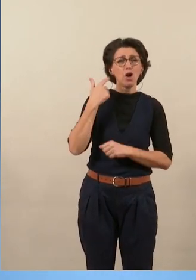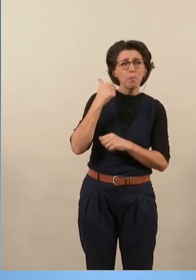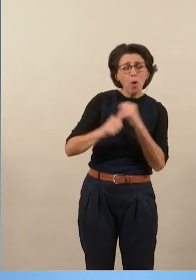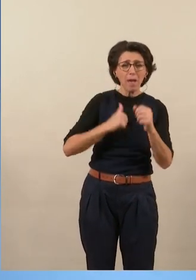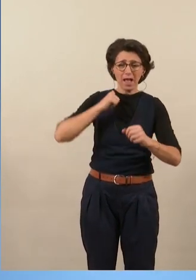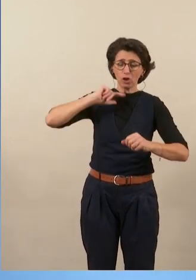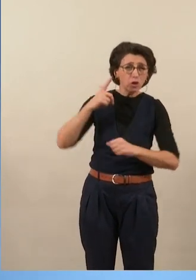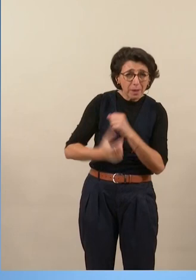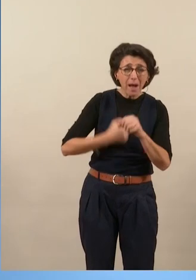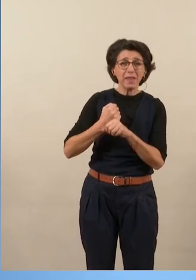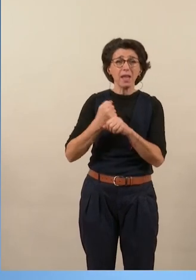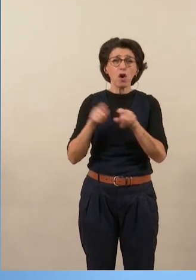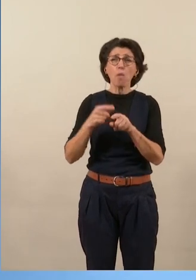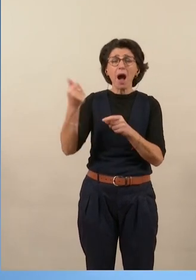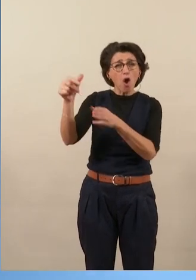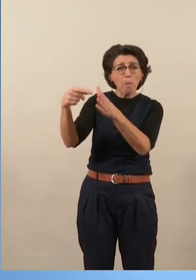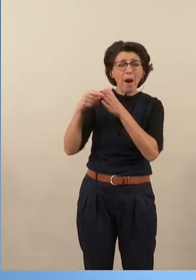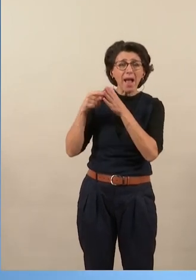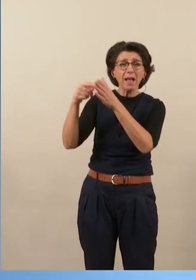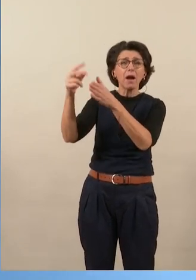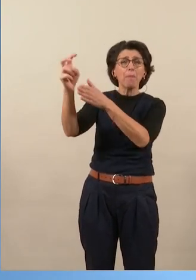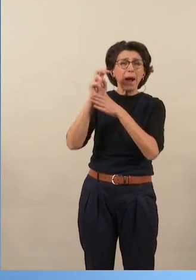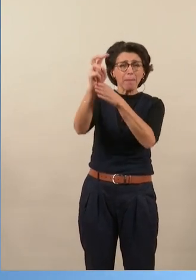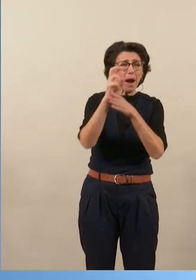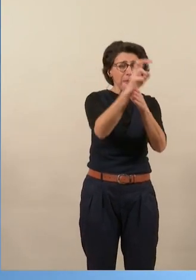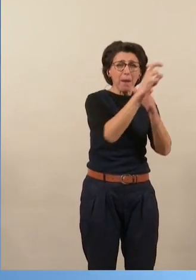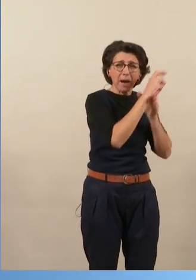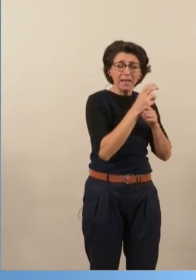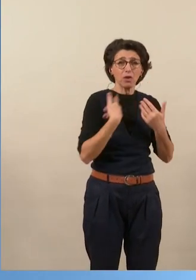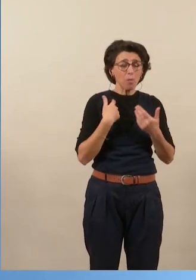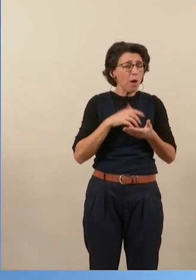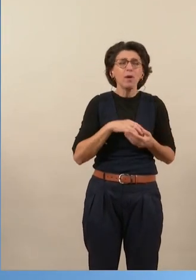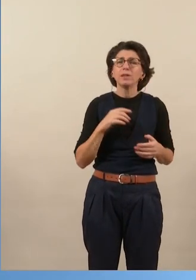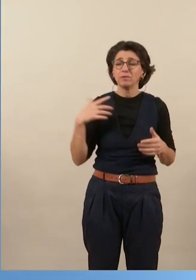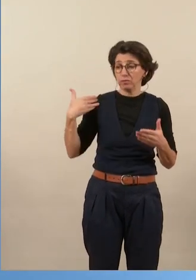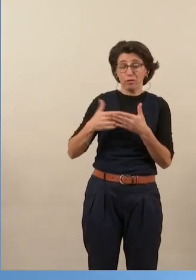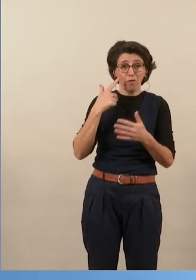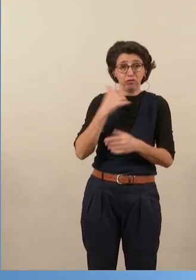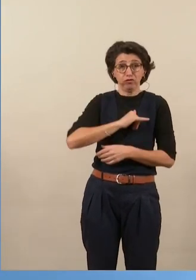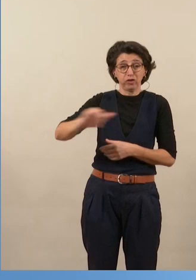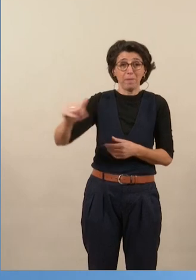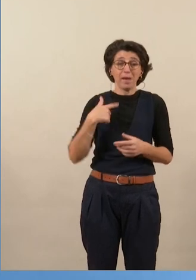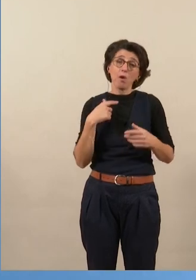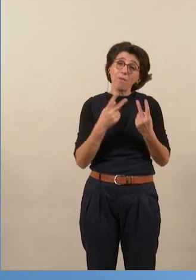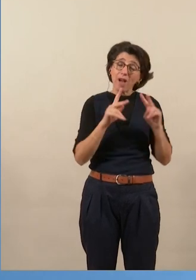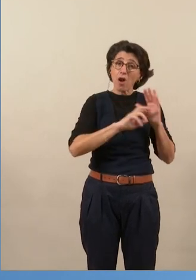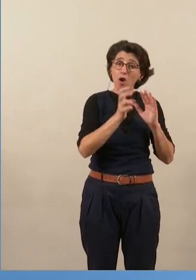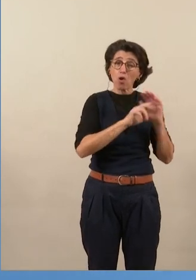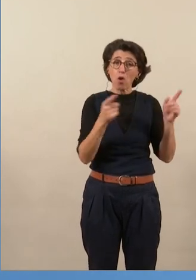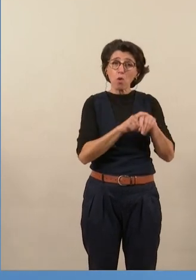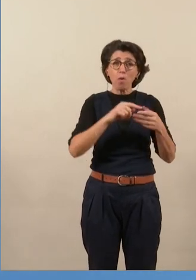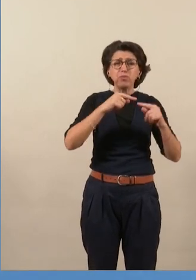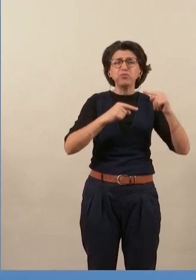d'emprunt vous plongez Grenoble dans le noir le précédent rapport de la Chambre régionale des comptes avait déjà relevé des